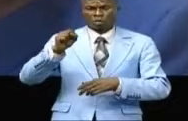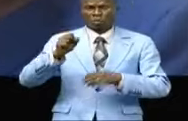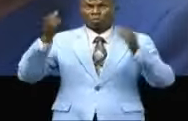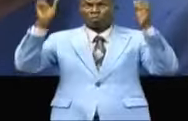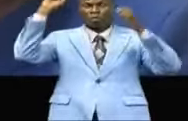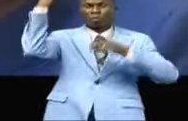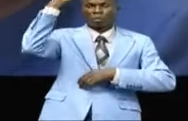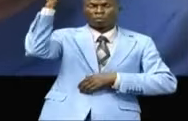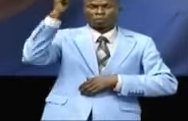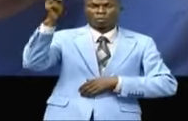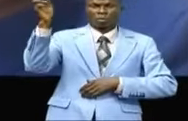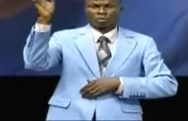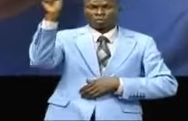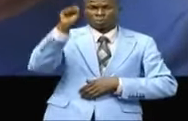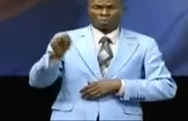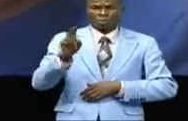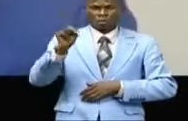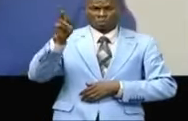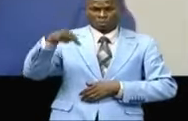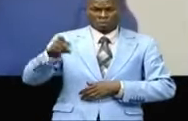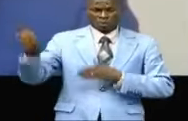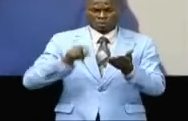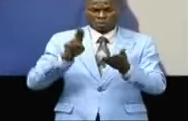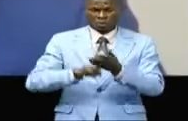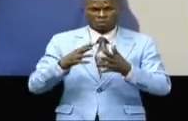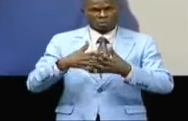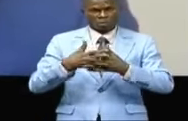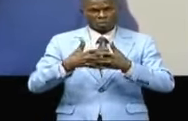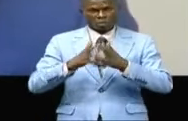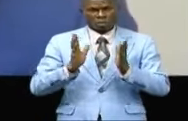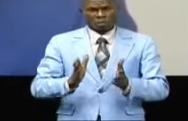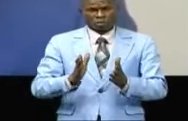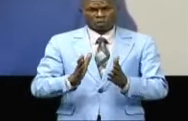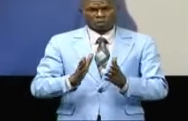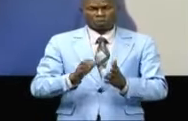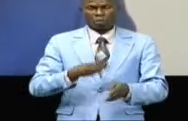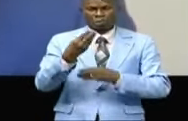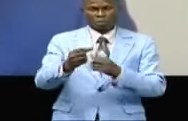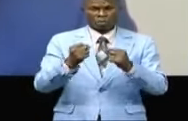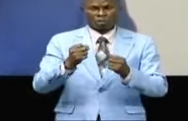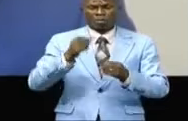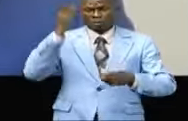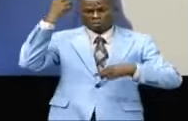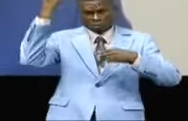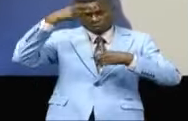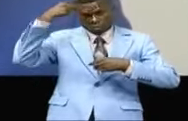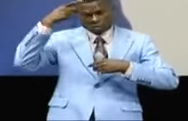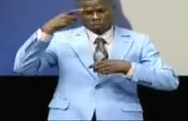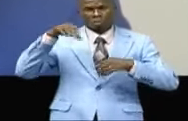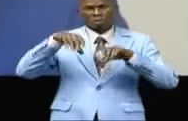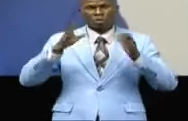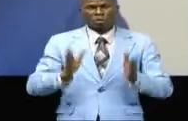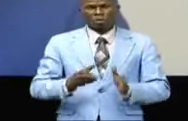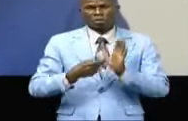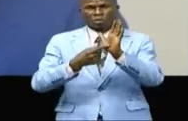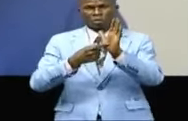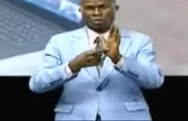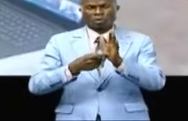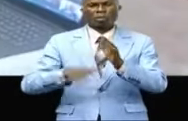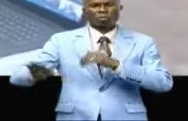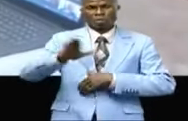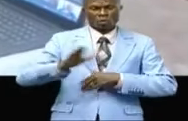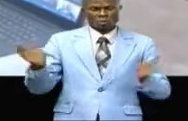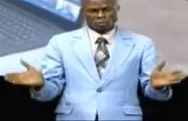satellite CNT. La signature de ces partenariats va redynamiser la diplomatie congolaise et réhabiliter l'image de marque du pays